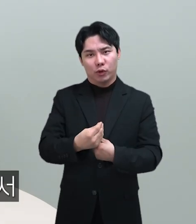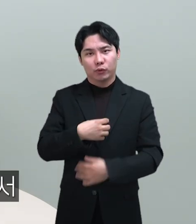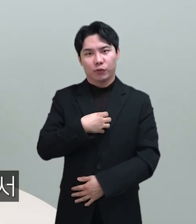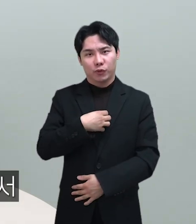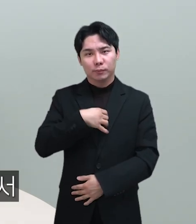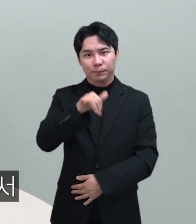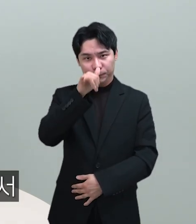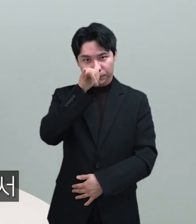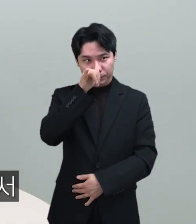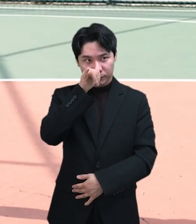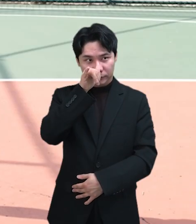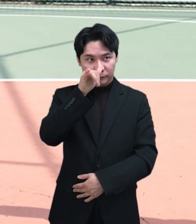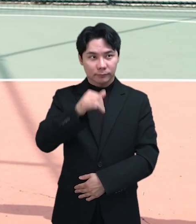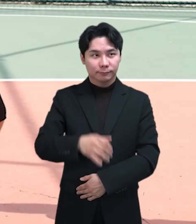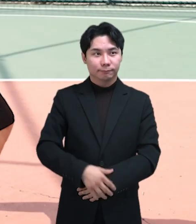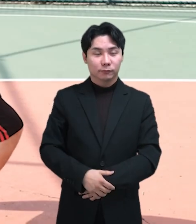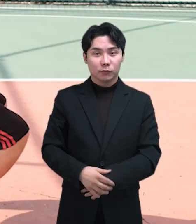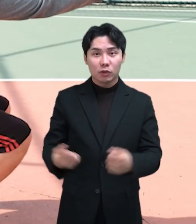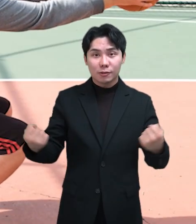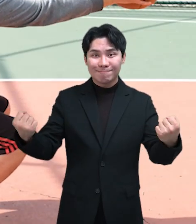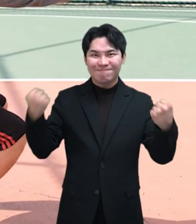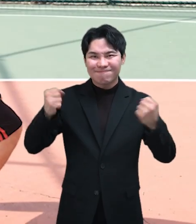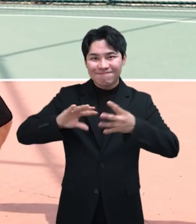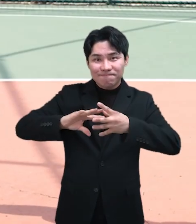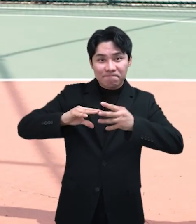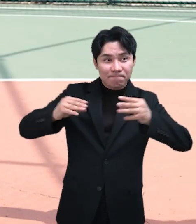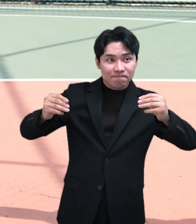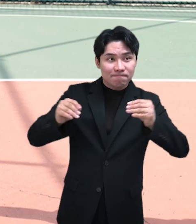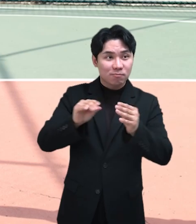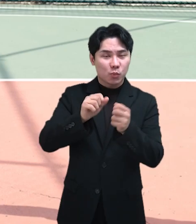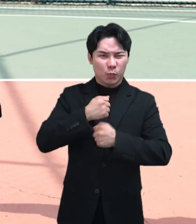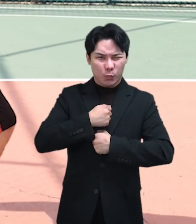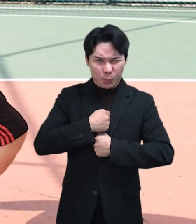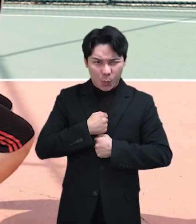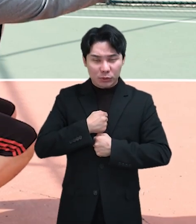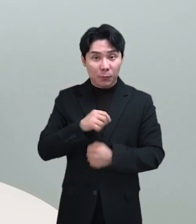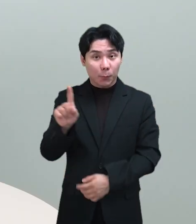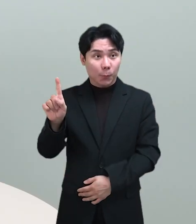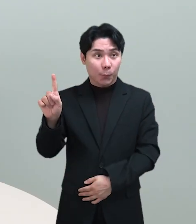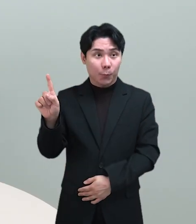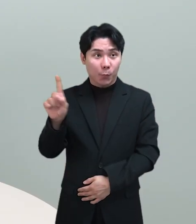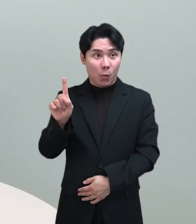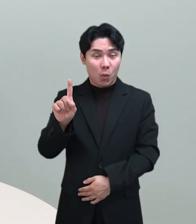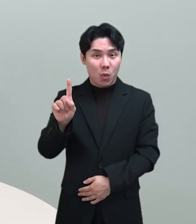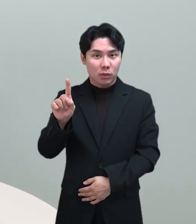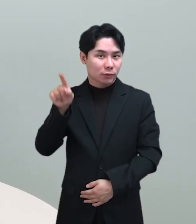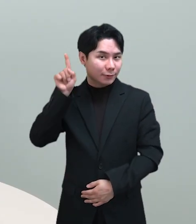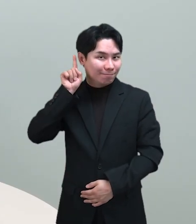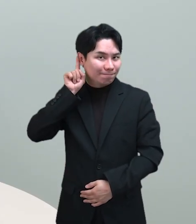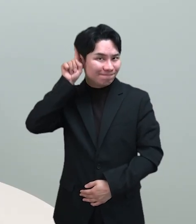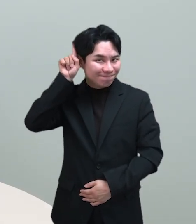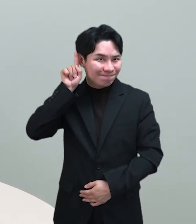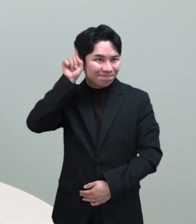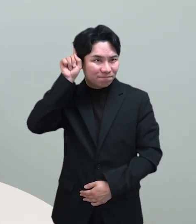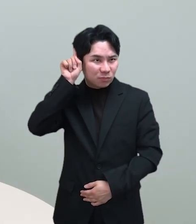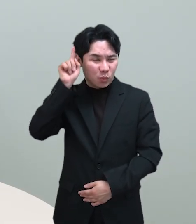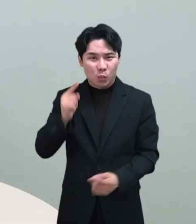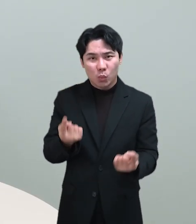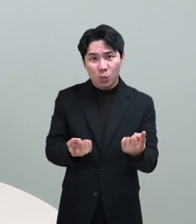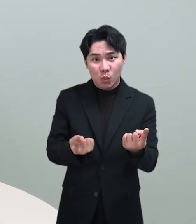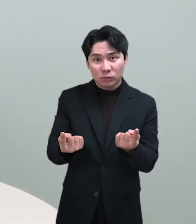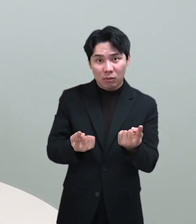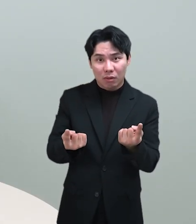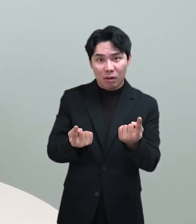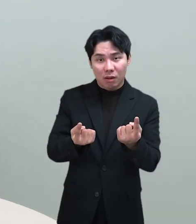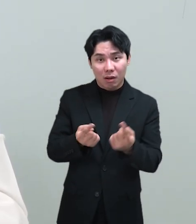중요한 근육이라서 프랭크나 스쿼팅 같은 그런 운동이 굉장히 좋은 운동입니다. 근력 운동에서 이제 주의사항이 있는데 가장